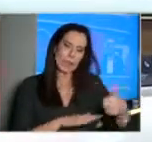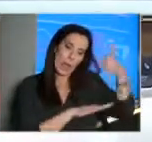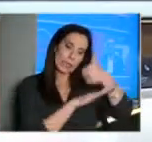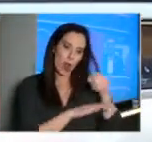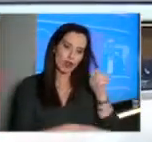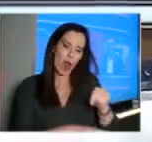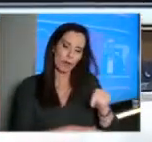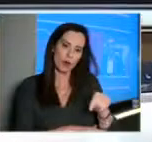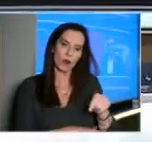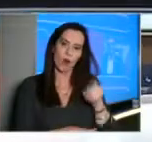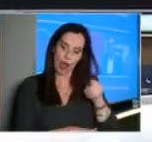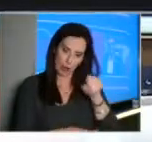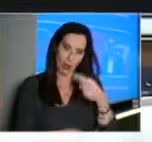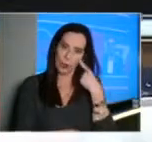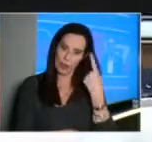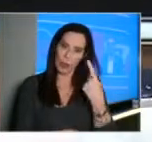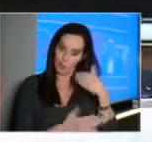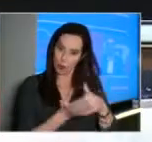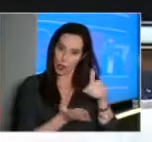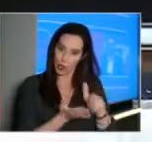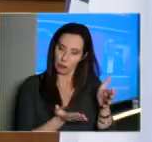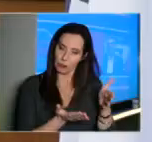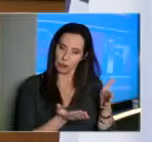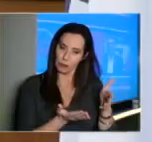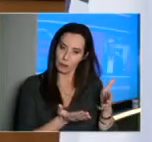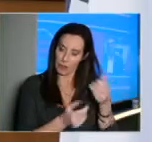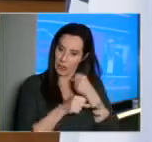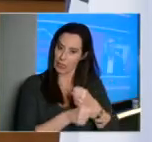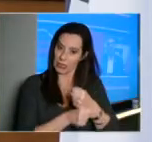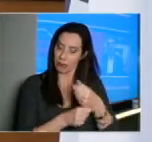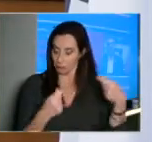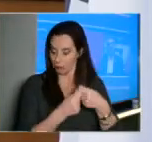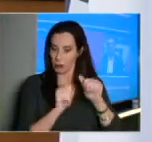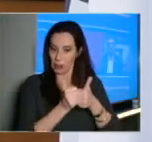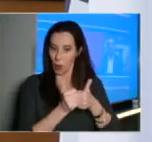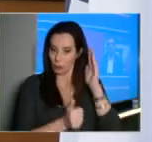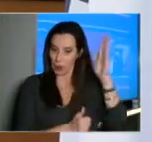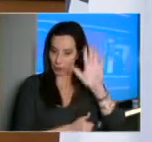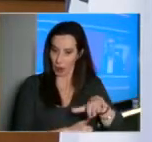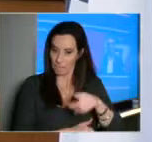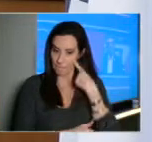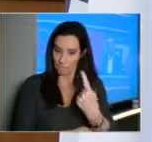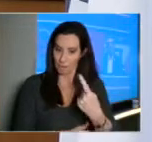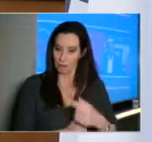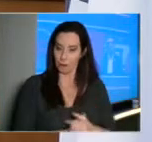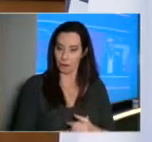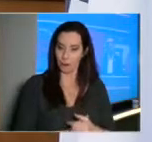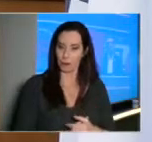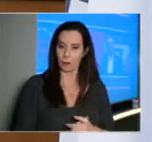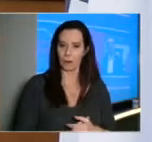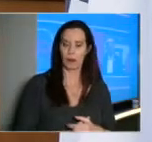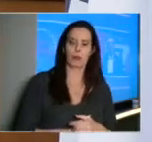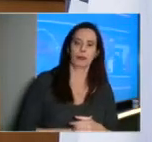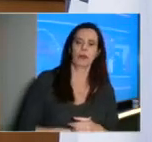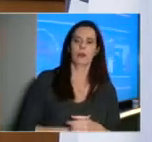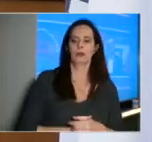לשר הבאים, אבל אתה רואה את עצמך כשליח, שליח ציבור לתחום הספורט והתרבות בעתיד? בכדי לייצר את